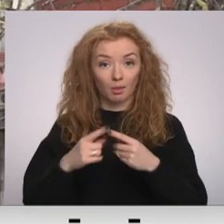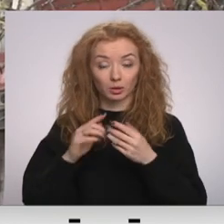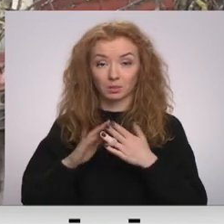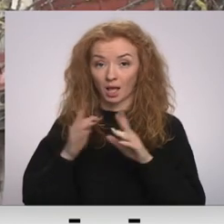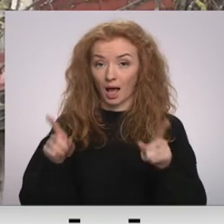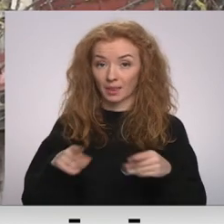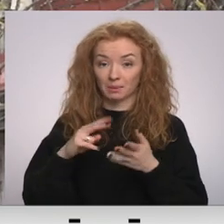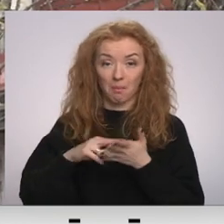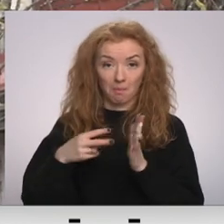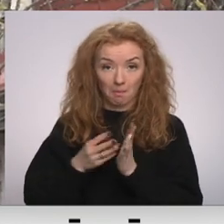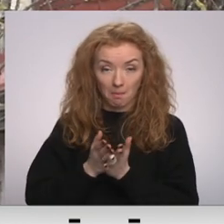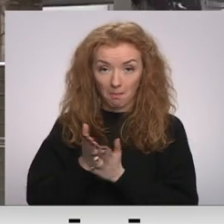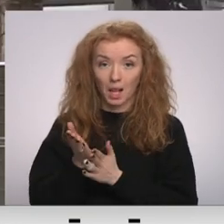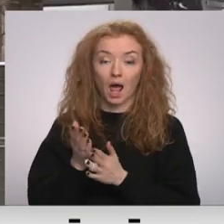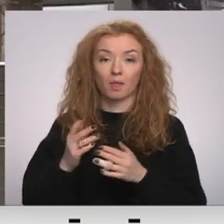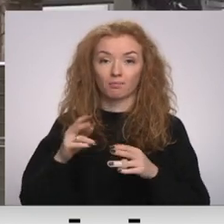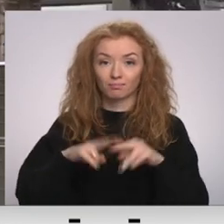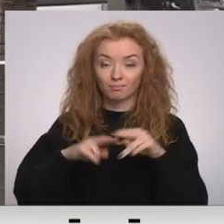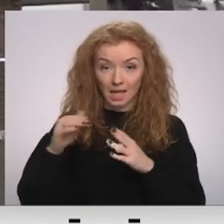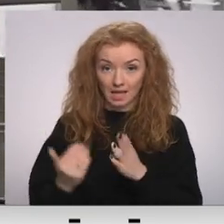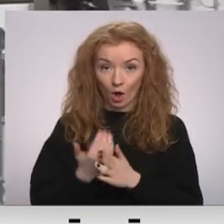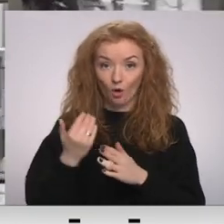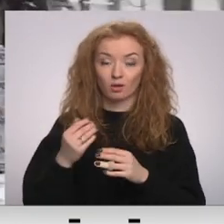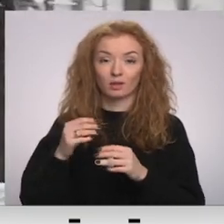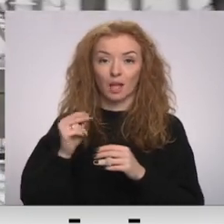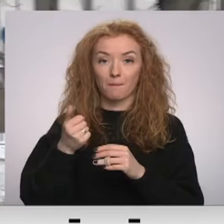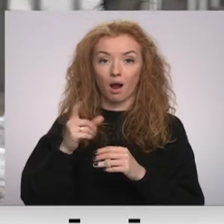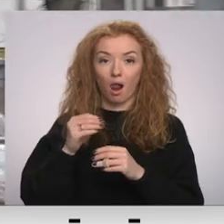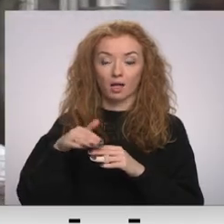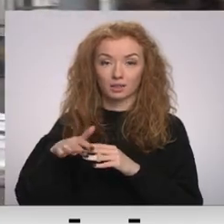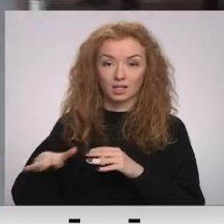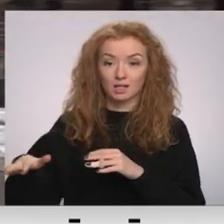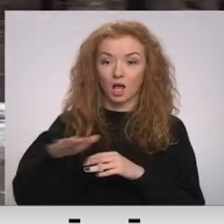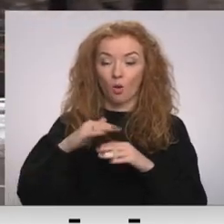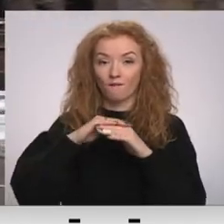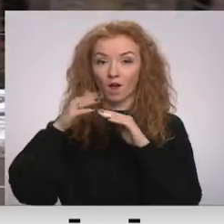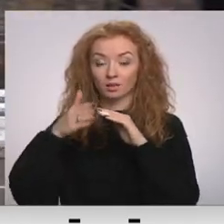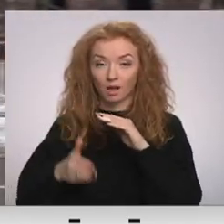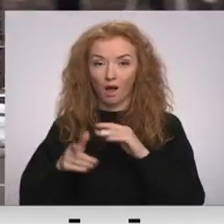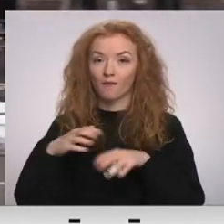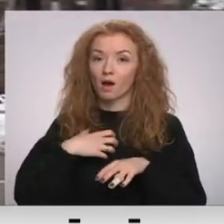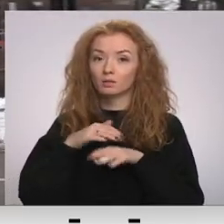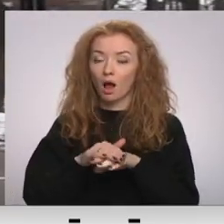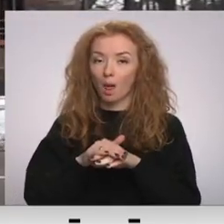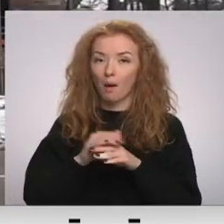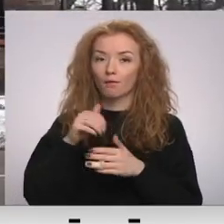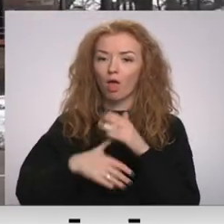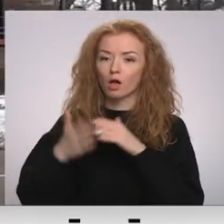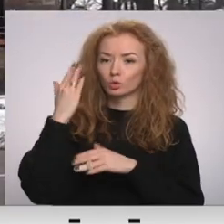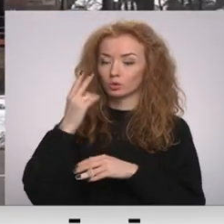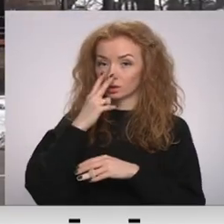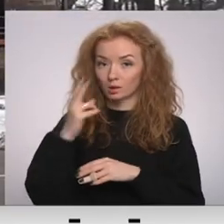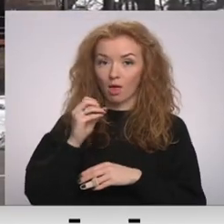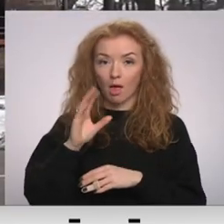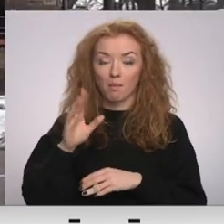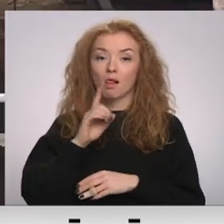pilsētas attīstības plānam, veicot jaunu apbūvi vismaz pret Zemgales ielu vērsto namu fasādes, jāsaglabā to vēsturiski. Kajā izskatā. EB